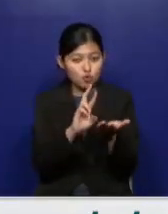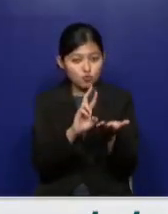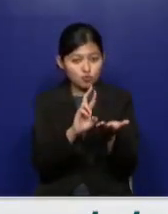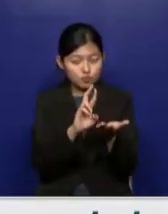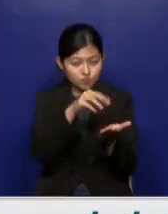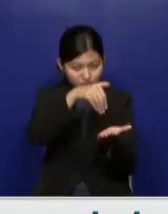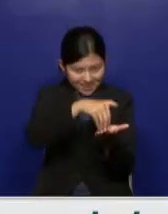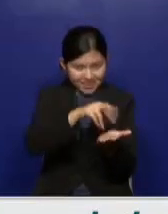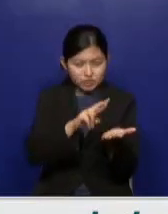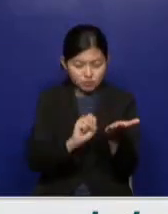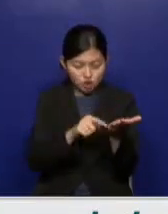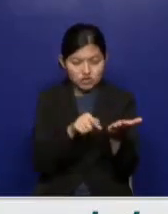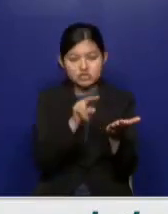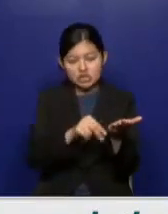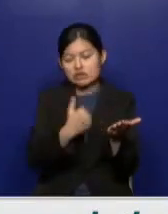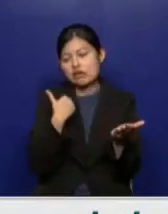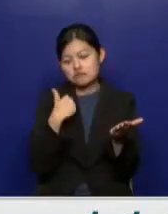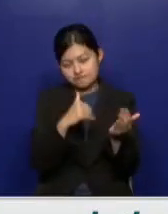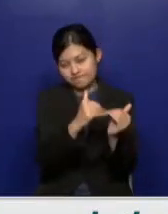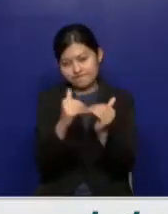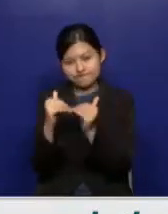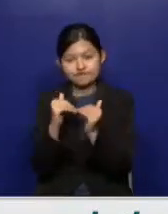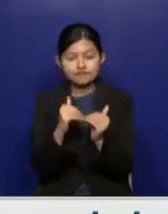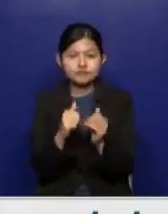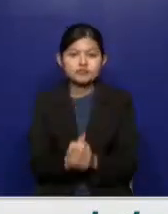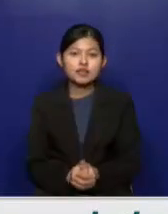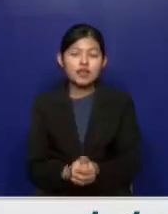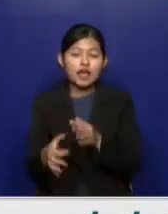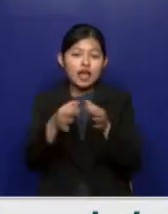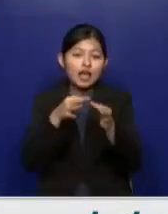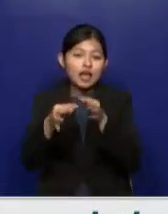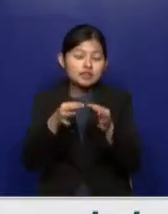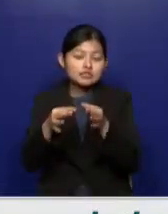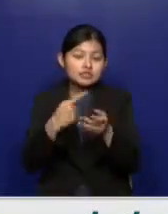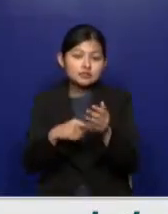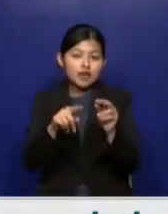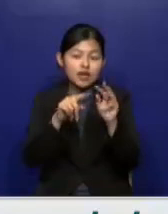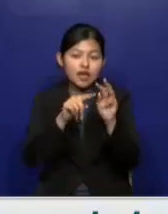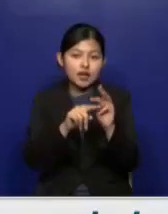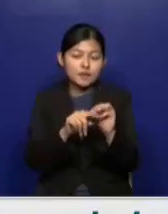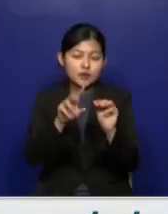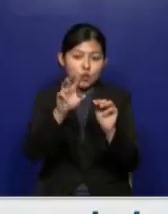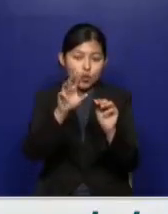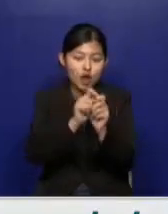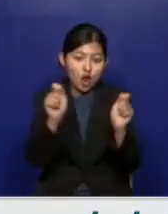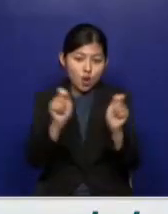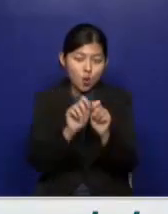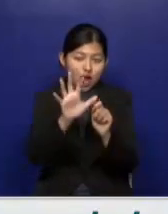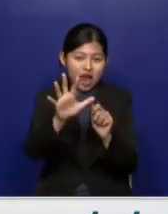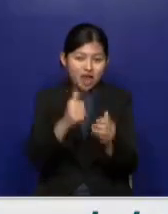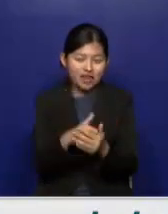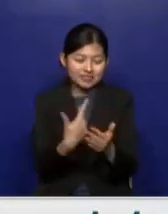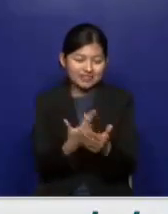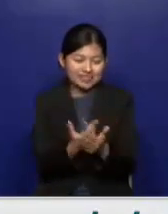ครับผมขออภิปรายในอนุ5ค่าใช้จ่ายในการรักษาพยาบาลข้าราชการลูกจ้างและพนักงานของ